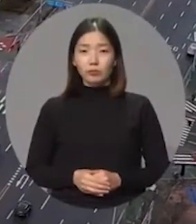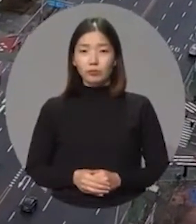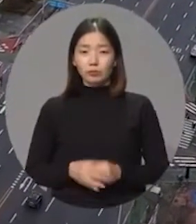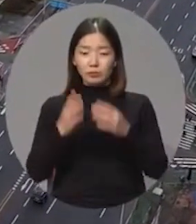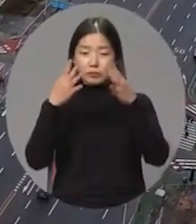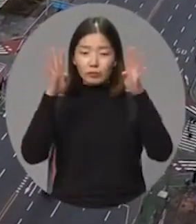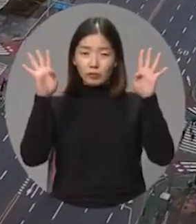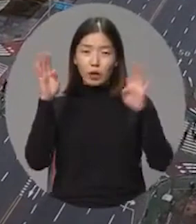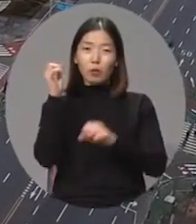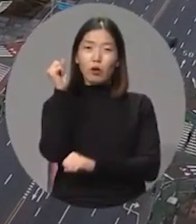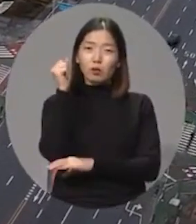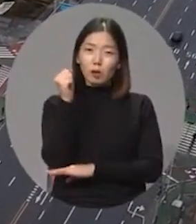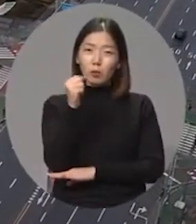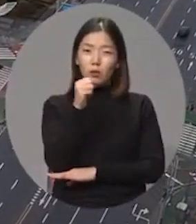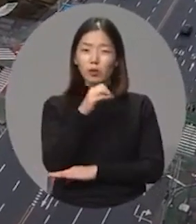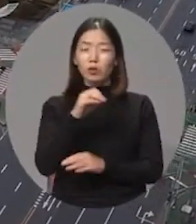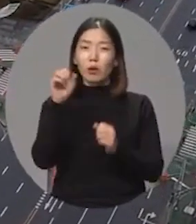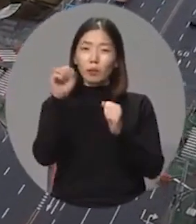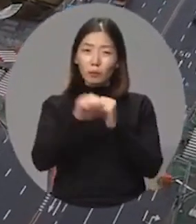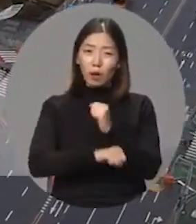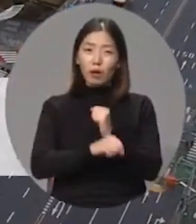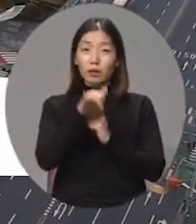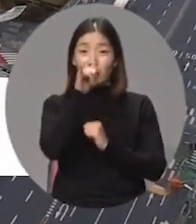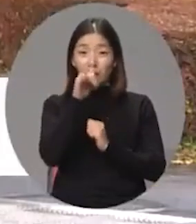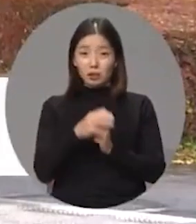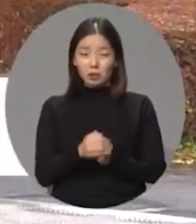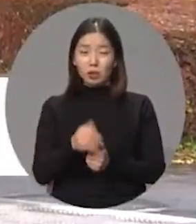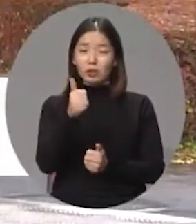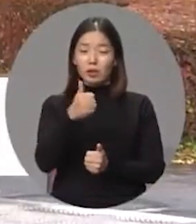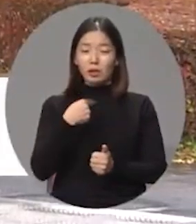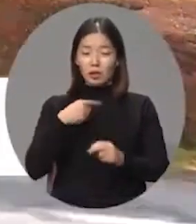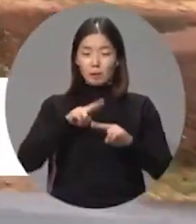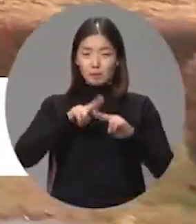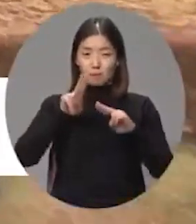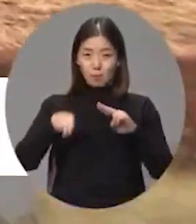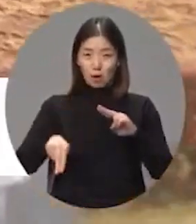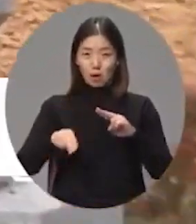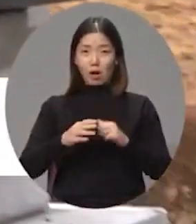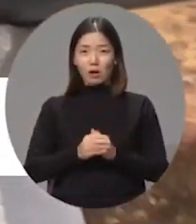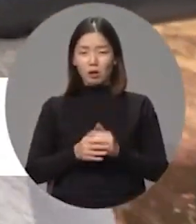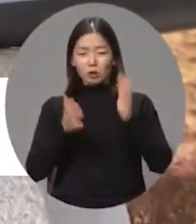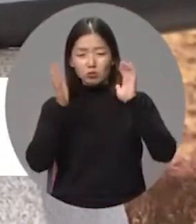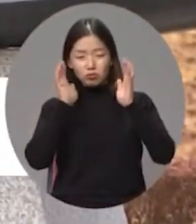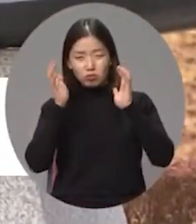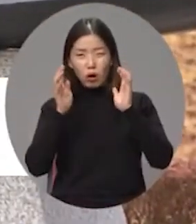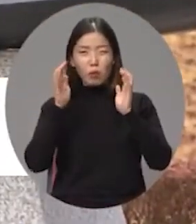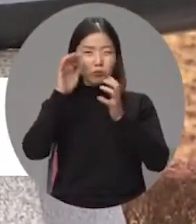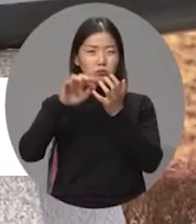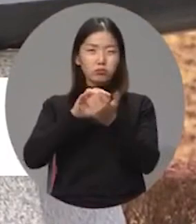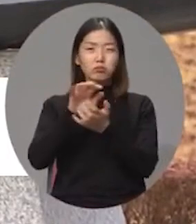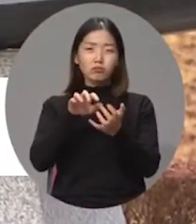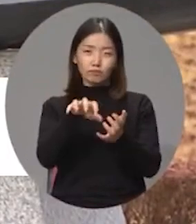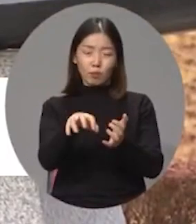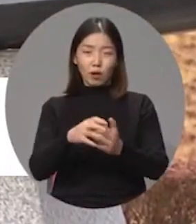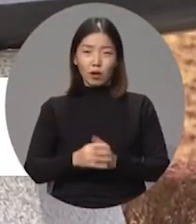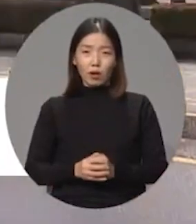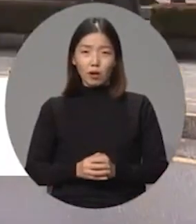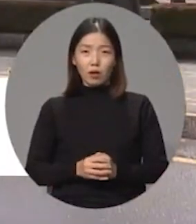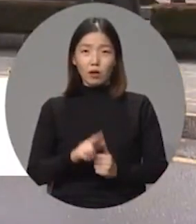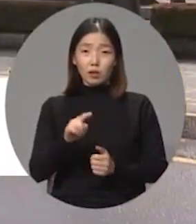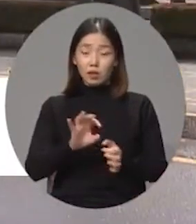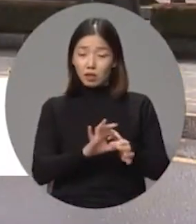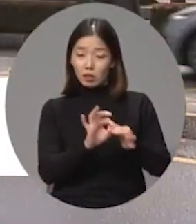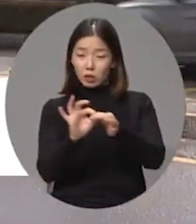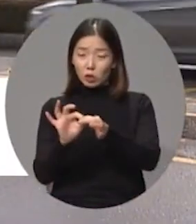대학 기본 역량 진단 에서 탈락하면서 총장이 자진 사퇴하는 등 혼란을 겪은 군산대 여파가